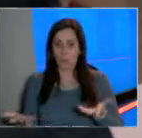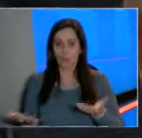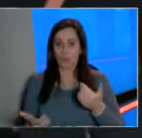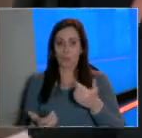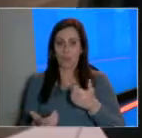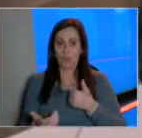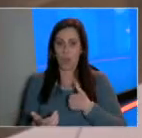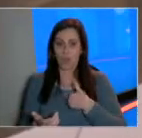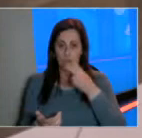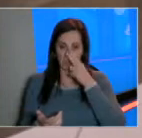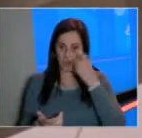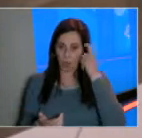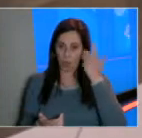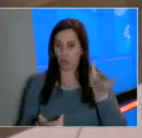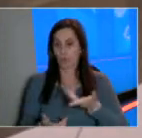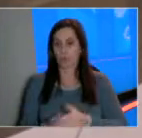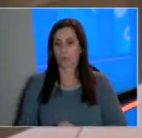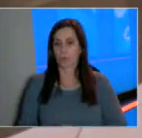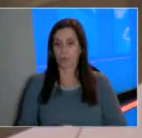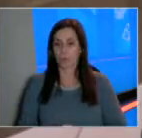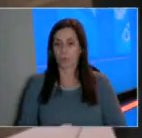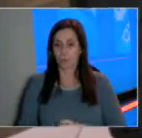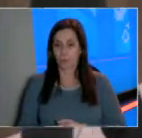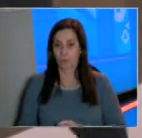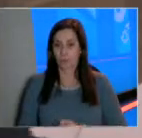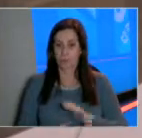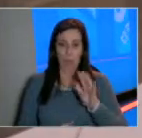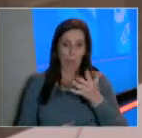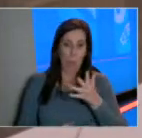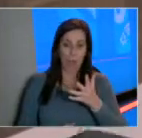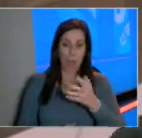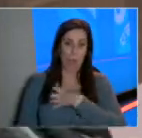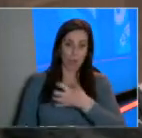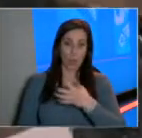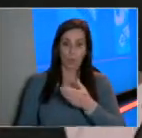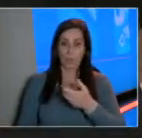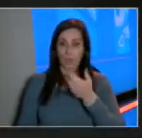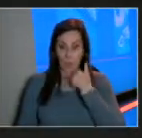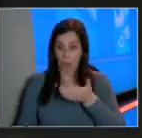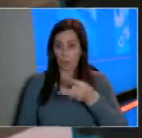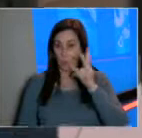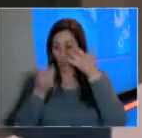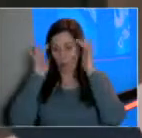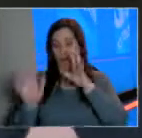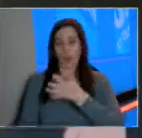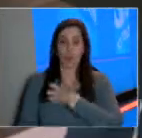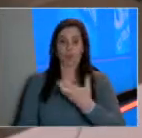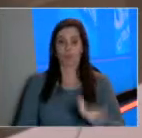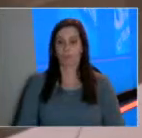אני מנסה לחשוב עליהם. בטח אולי לחזקים, אז עוד יותר לא טוב אם היא דואגת רק